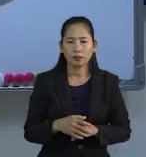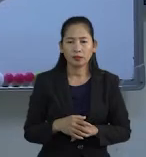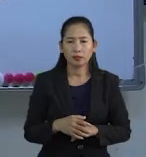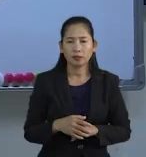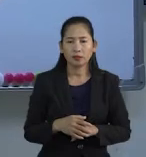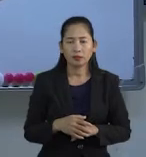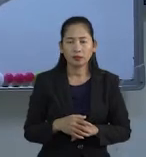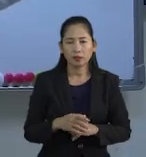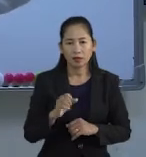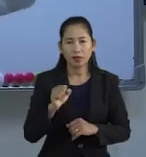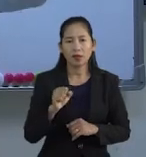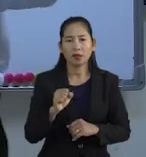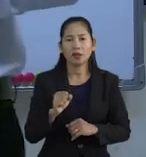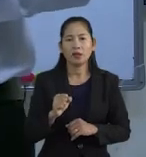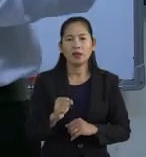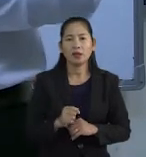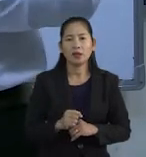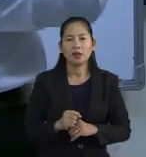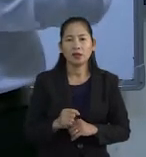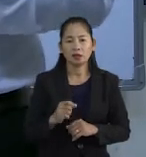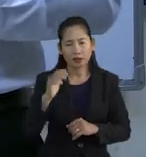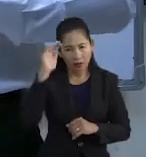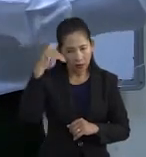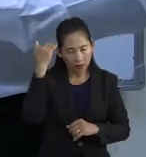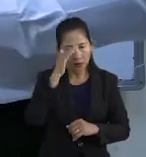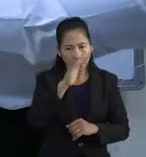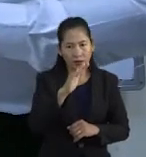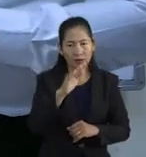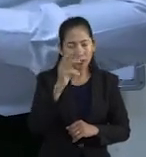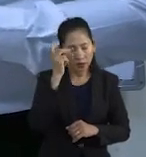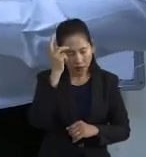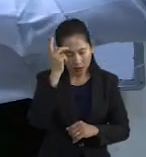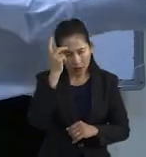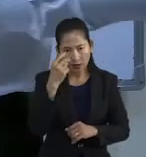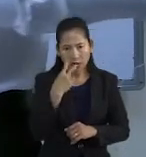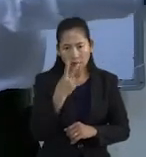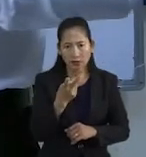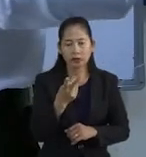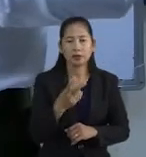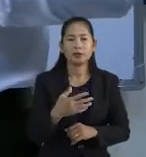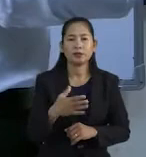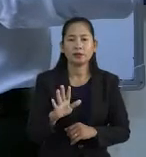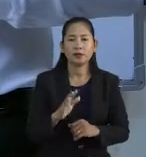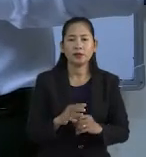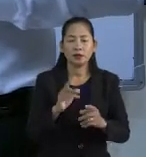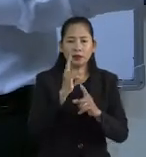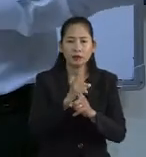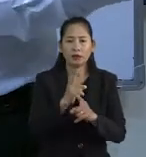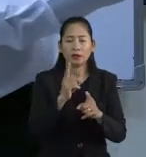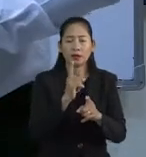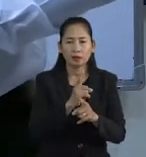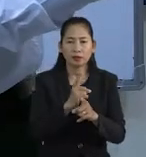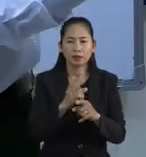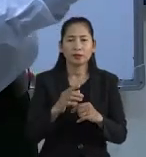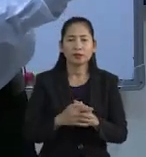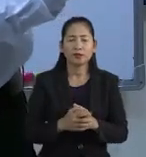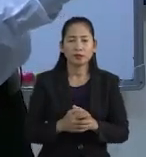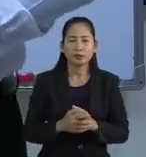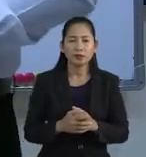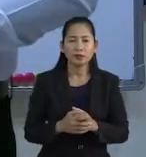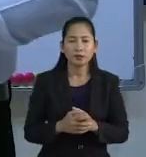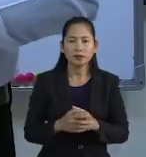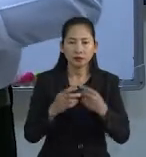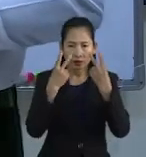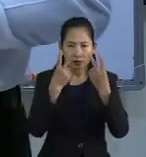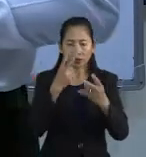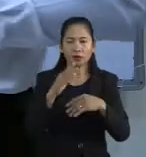và bạn thấy nó con nè chấn người cũng không đặt con còn ọc nia và bạn kịch hai chậm lại trầm tư tiệt phong chẳng